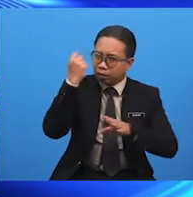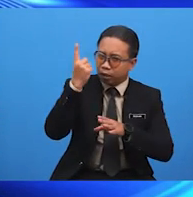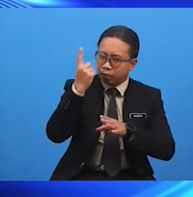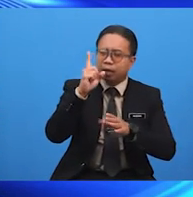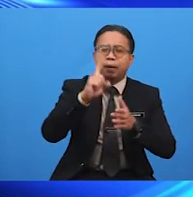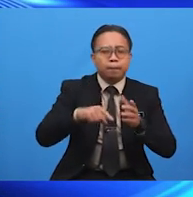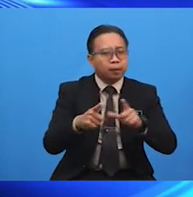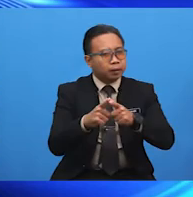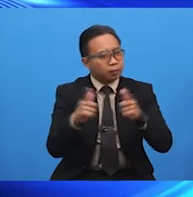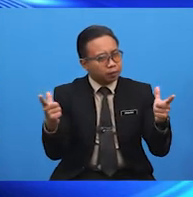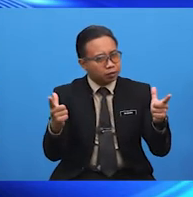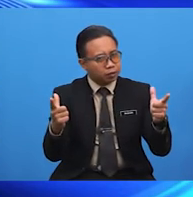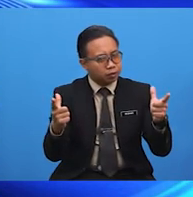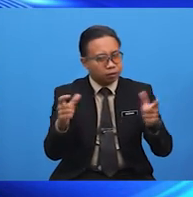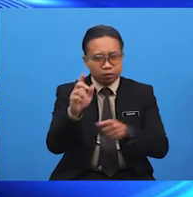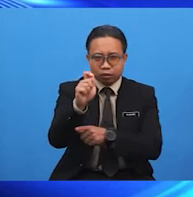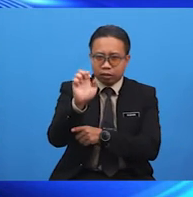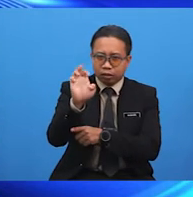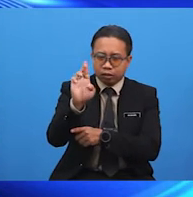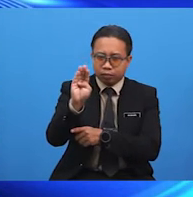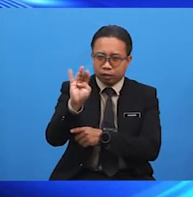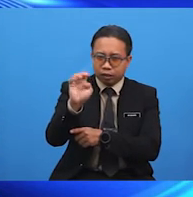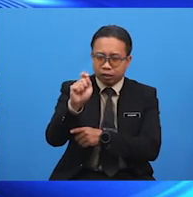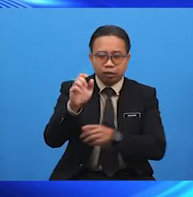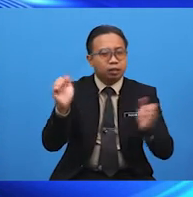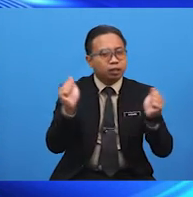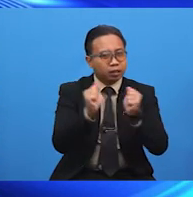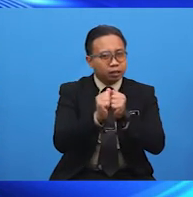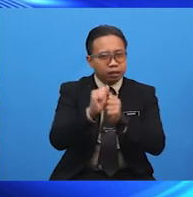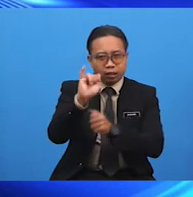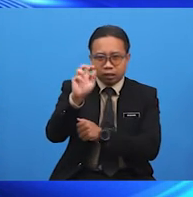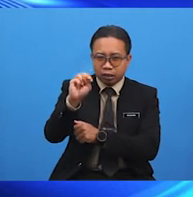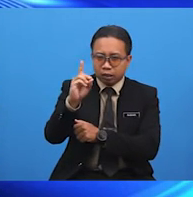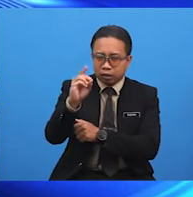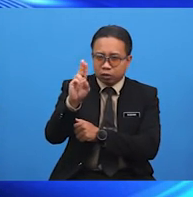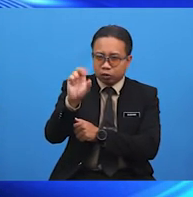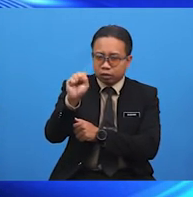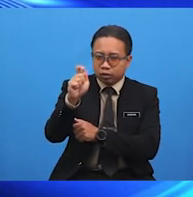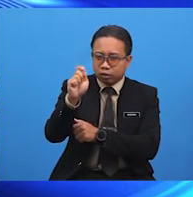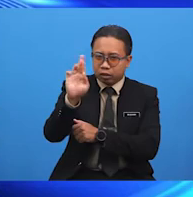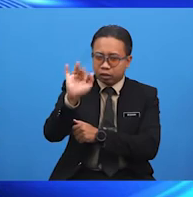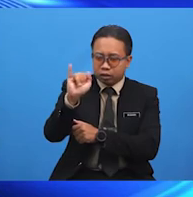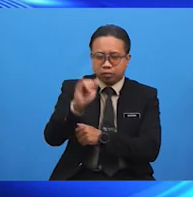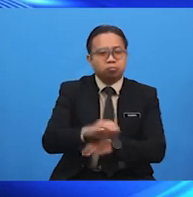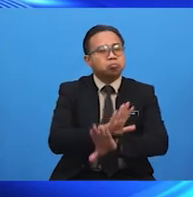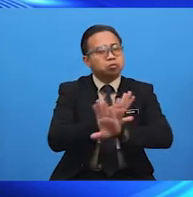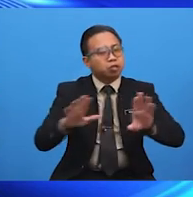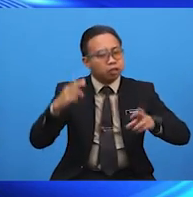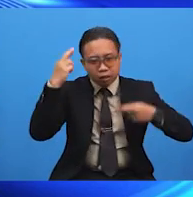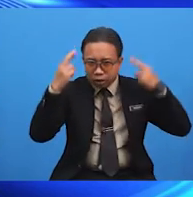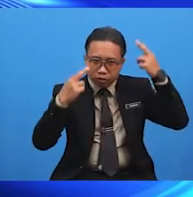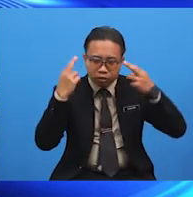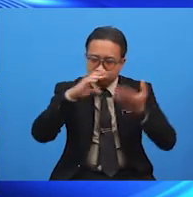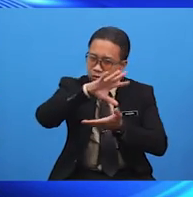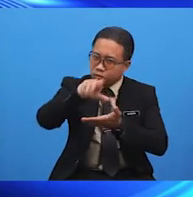membezakan ilustrasi penerbitan dan ilustrasi industri. Betul. Dan sebenarnya, pelajar-pelajar jangan risau. Kita semua